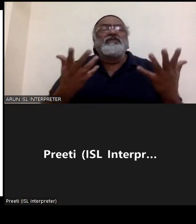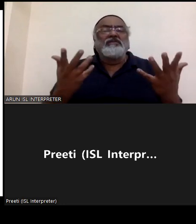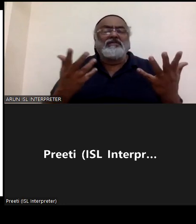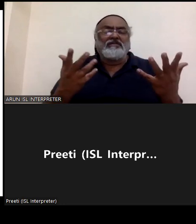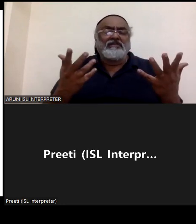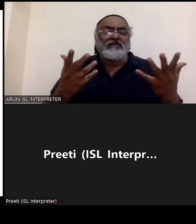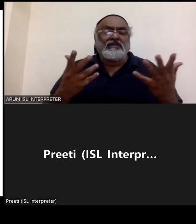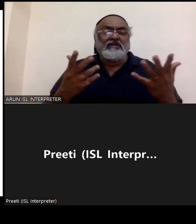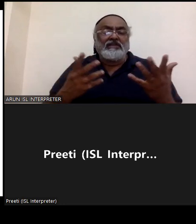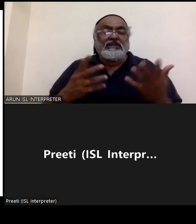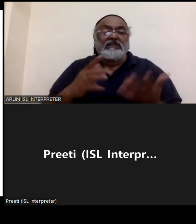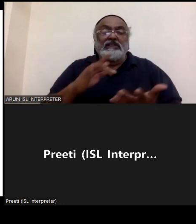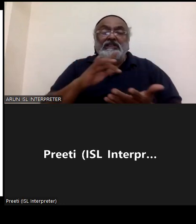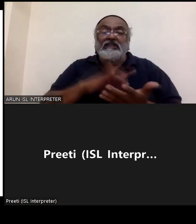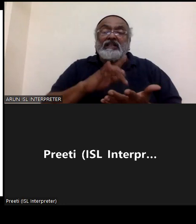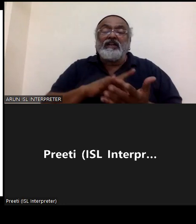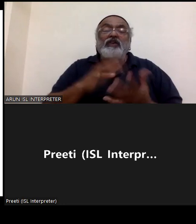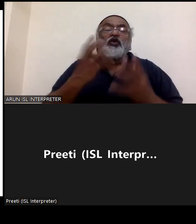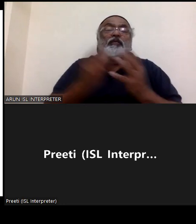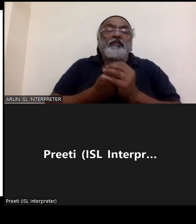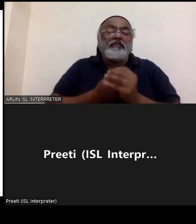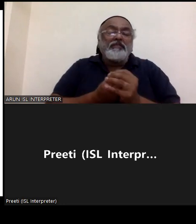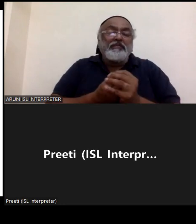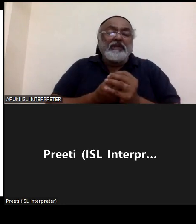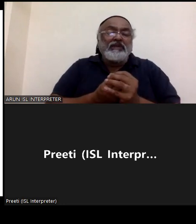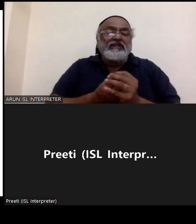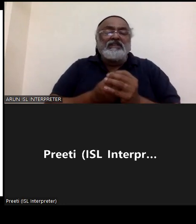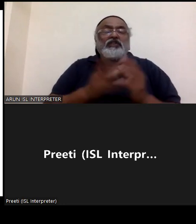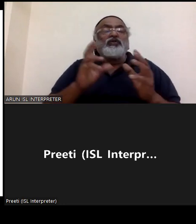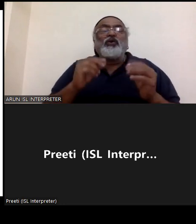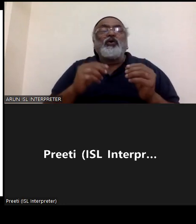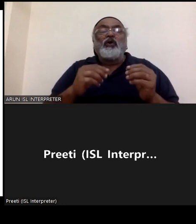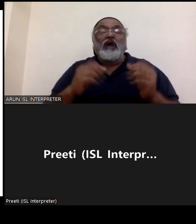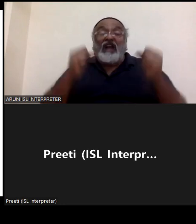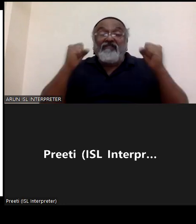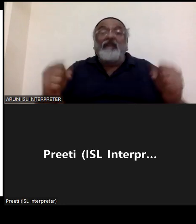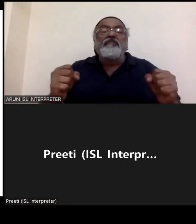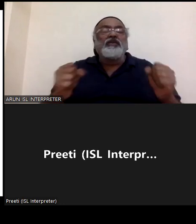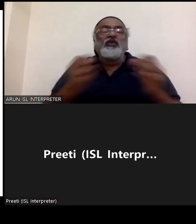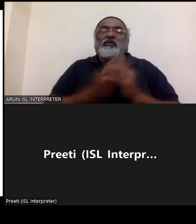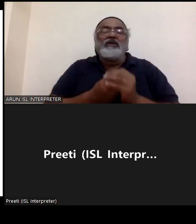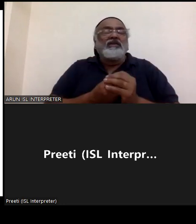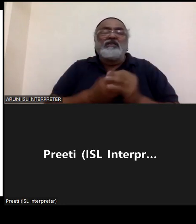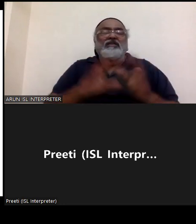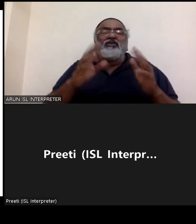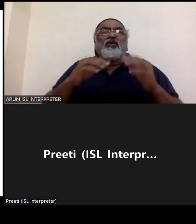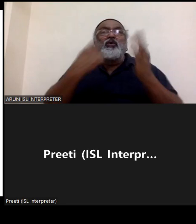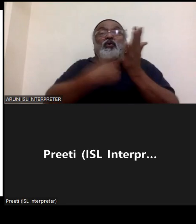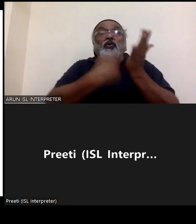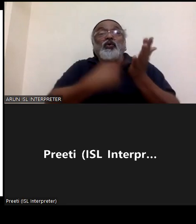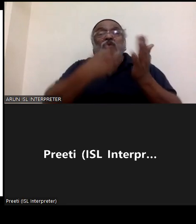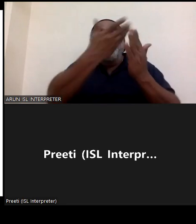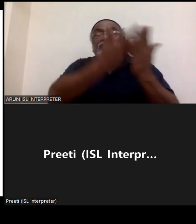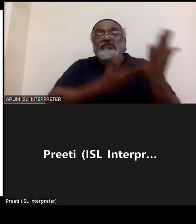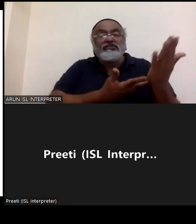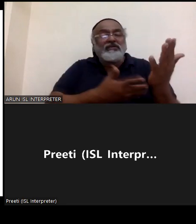hota hai na, ye informal group hai. So, informal group ka kya matlab hua? Ki iski koi niyamavali nahi hai, jis